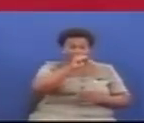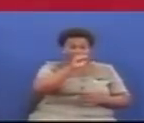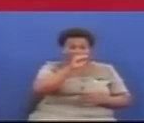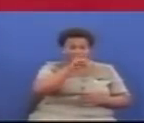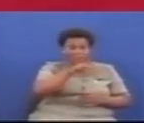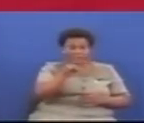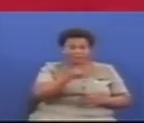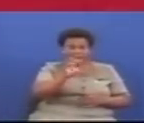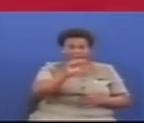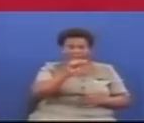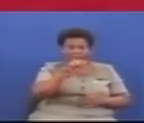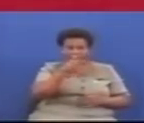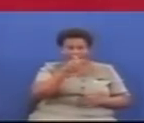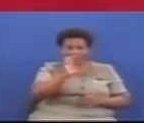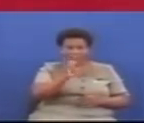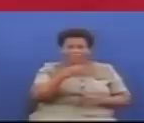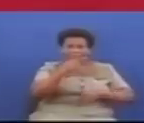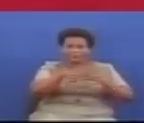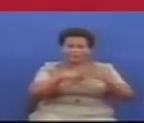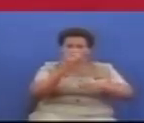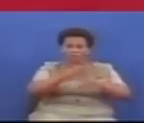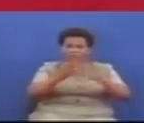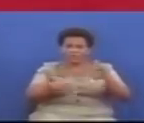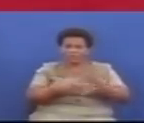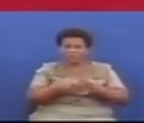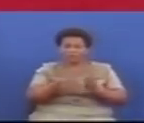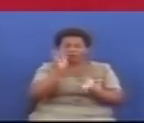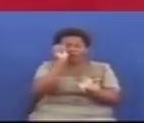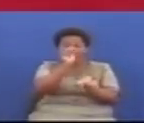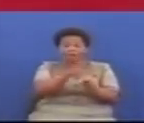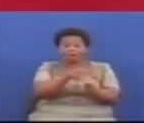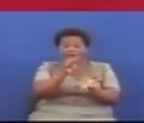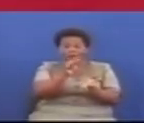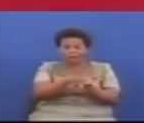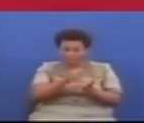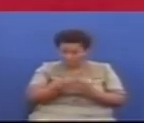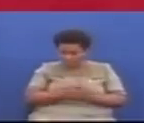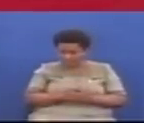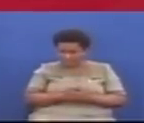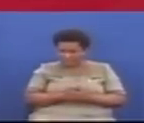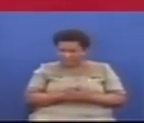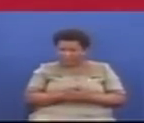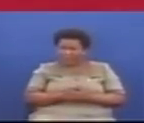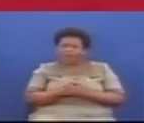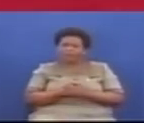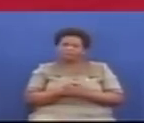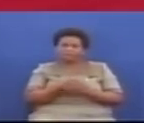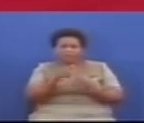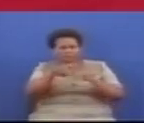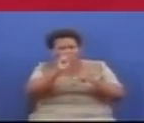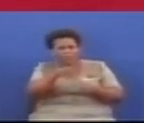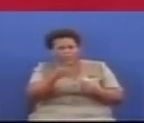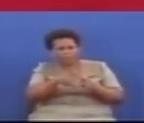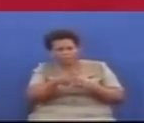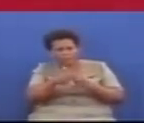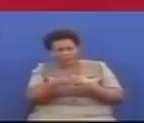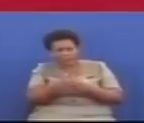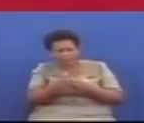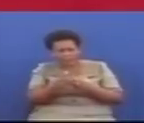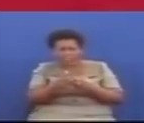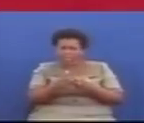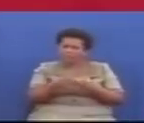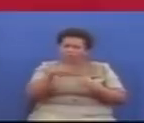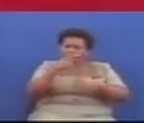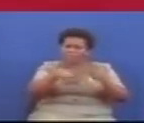50 inaendelea kujengwa kwa kiwango cha lami na ubia wa makandarasi wazawa waitwao MS Mbutu Bridge